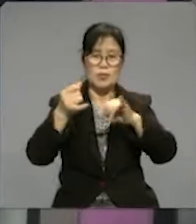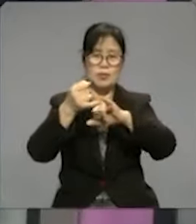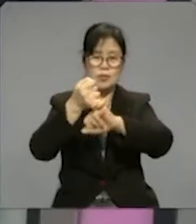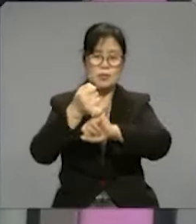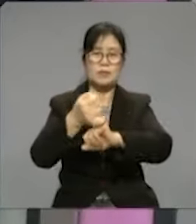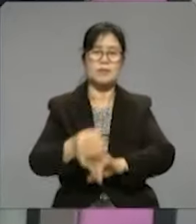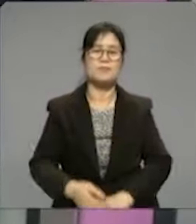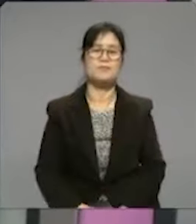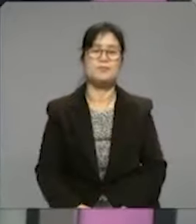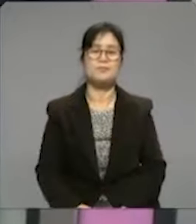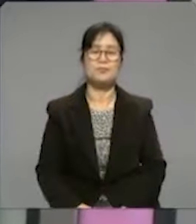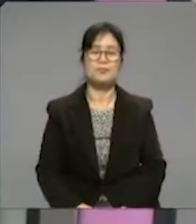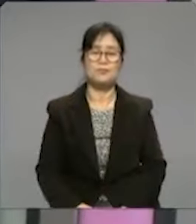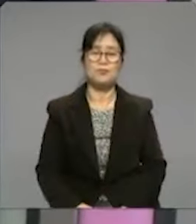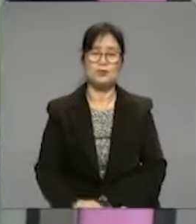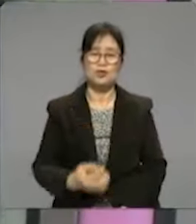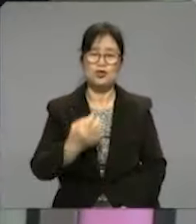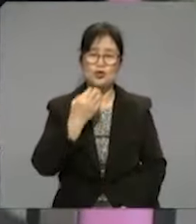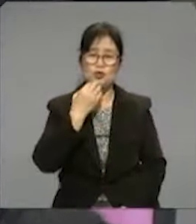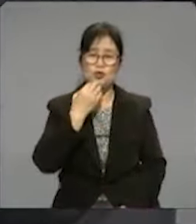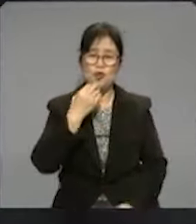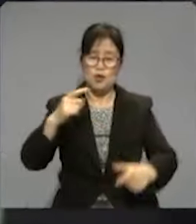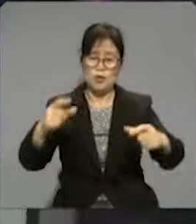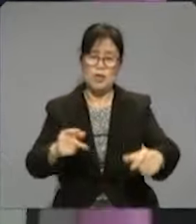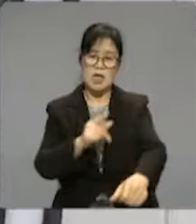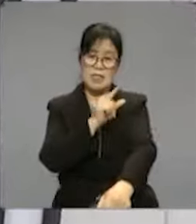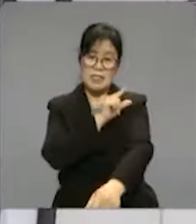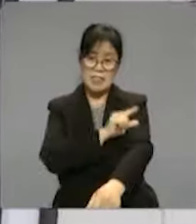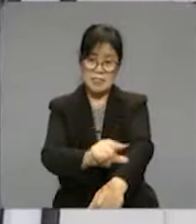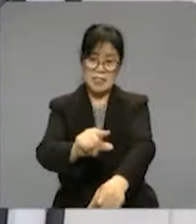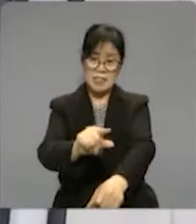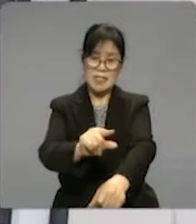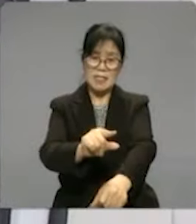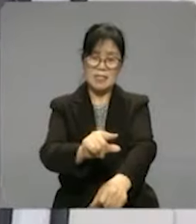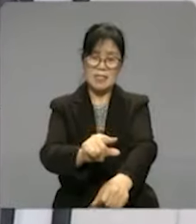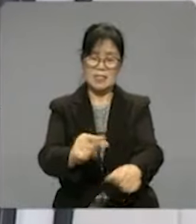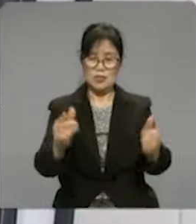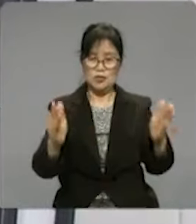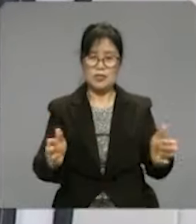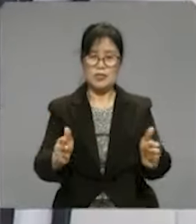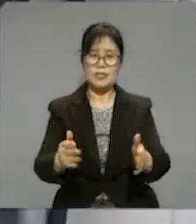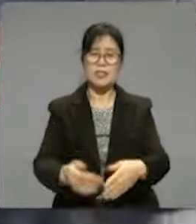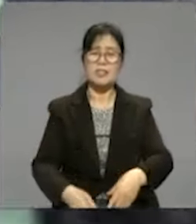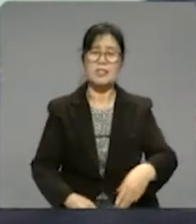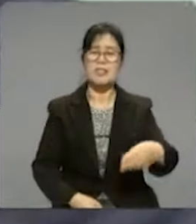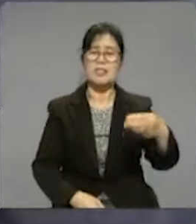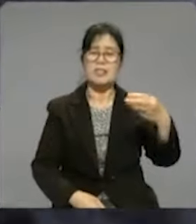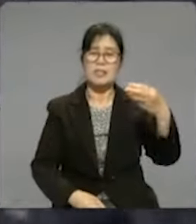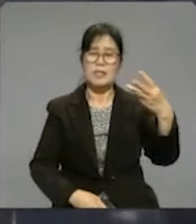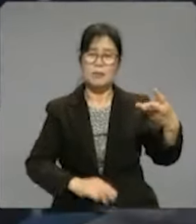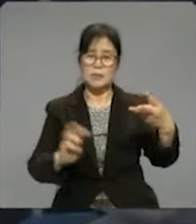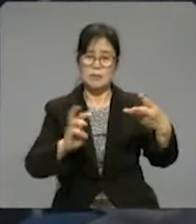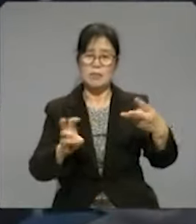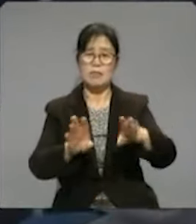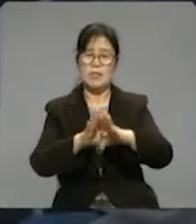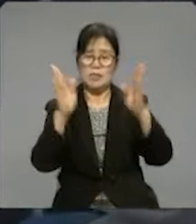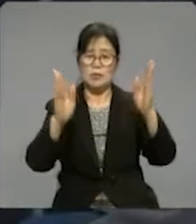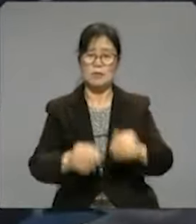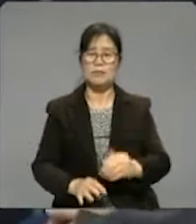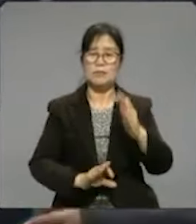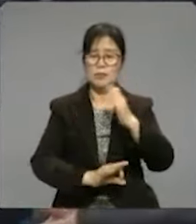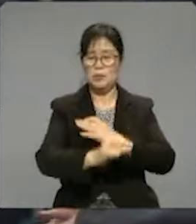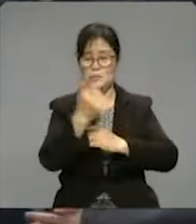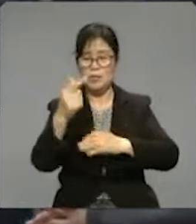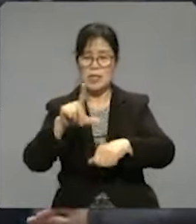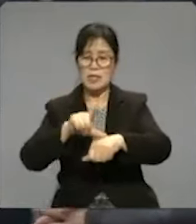약속드립니다. 수도권 광역급행철도 GTX-A 수서동탄 구간도 지난달 30일 개통했습니다. 출퇴근